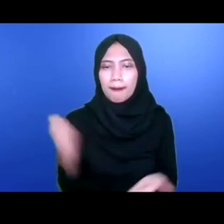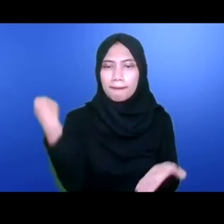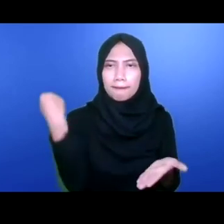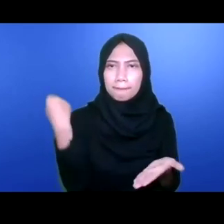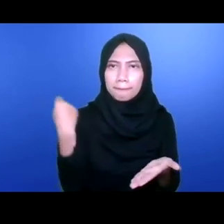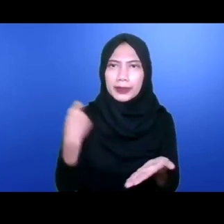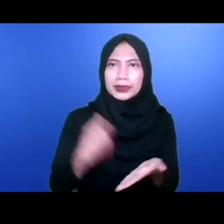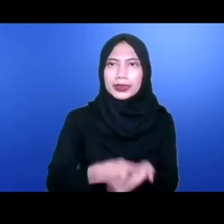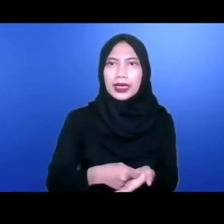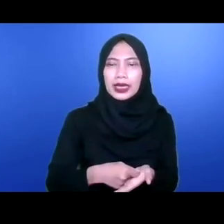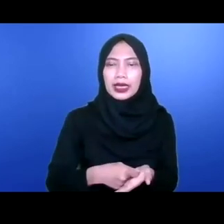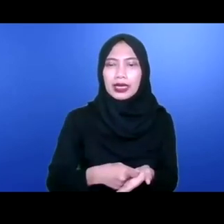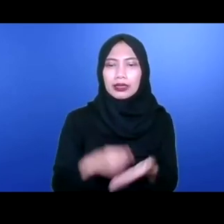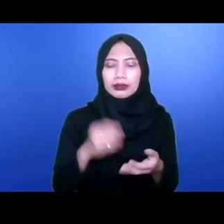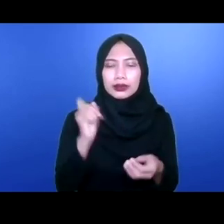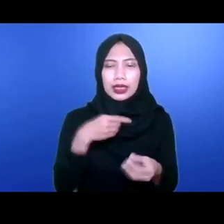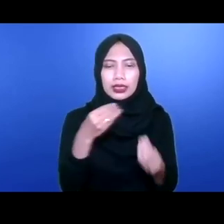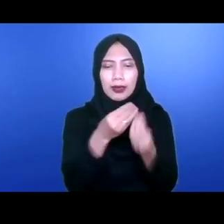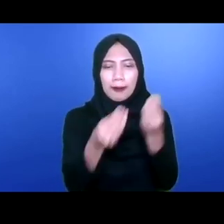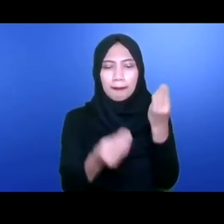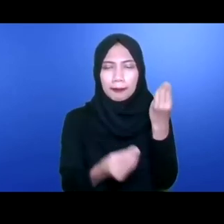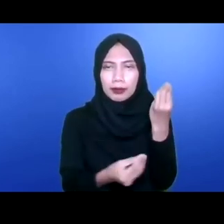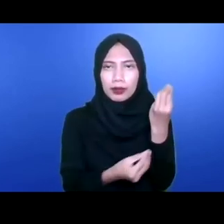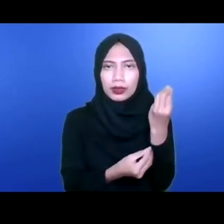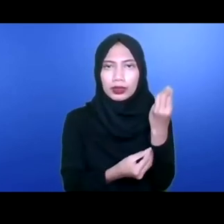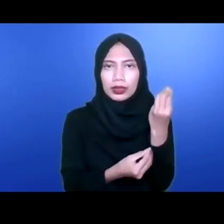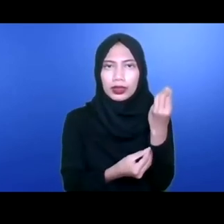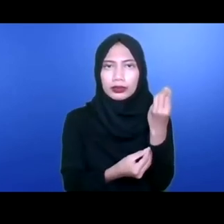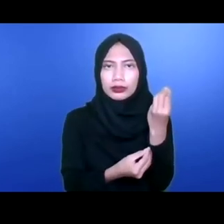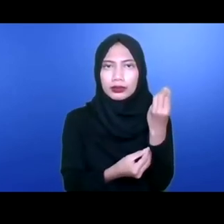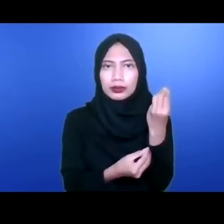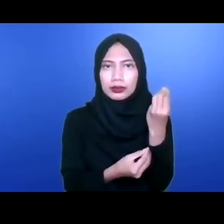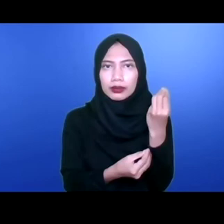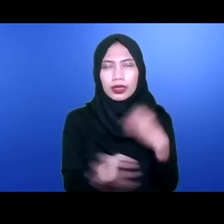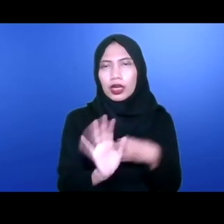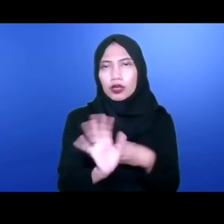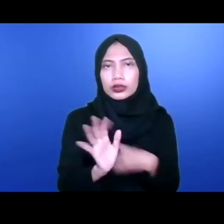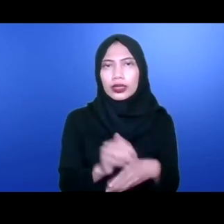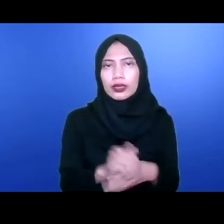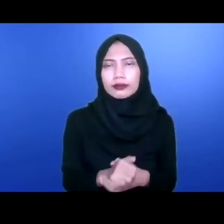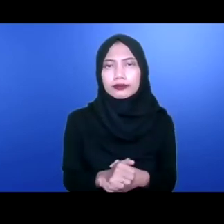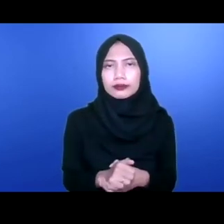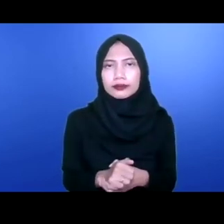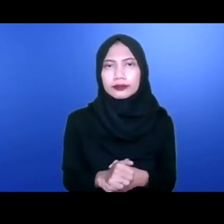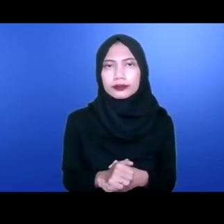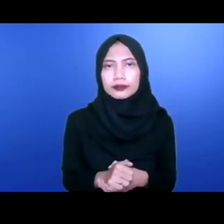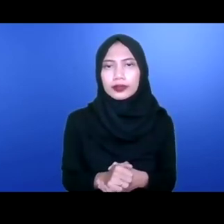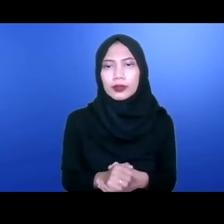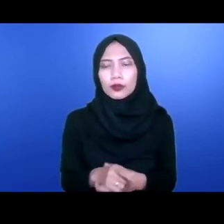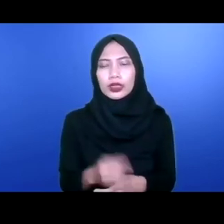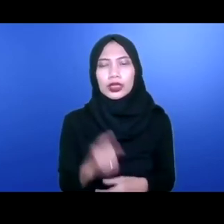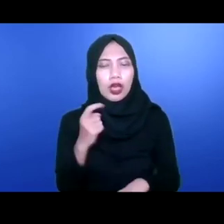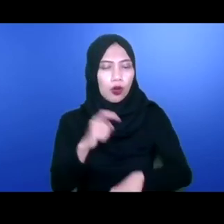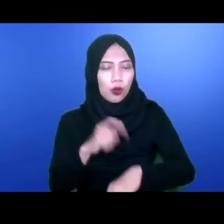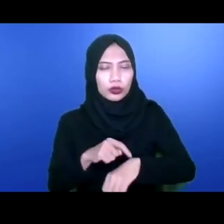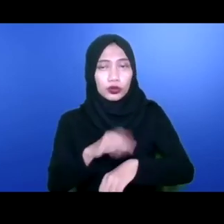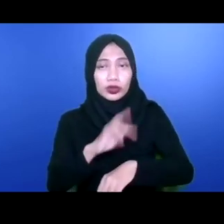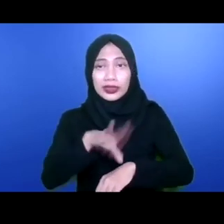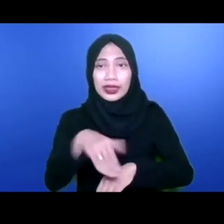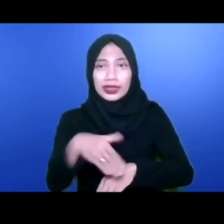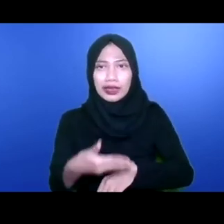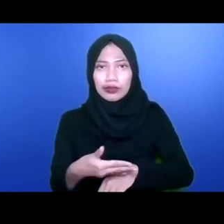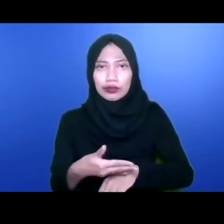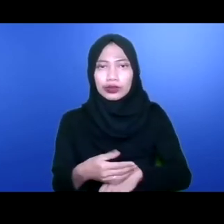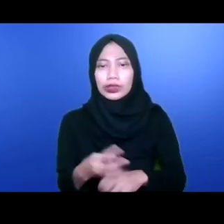agent. Ya, karena itu dilakukan oleh bank ya. Kasih dulu time period sebenarnya 3 tahun. Kedua, biaya